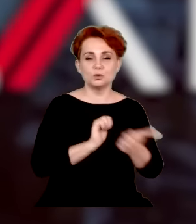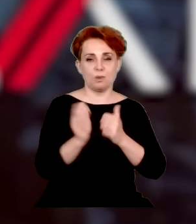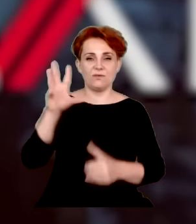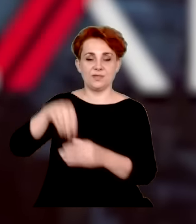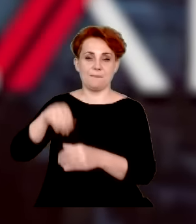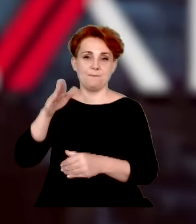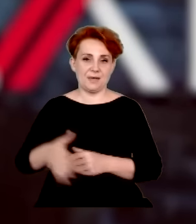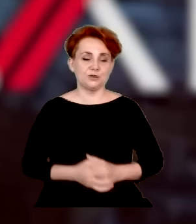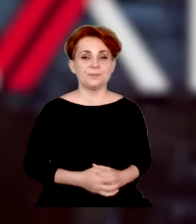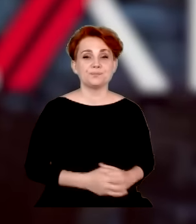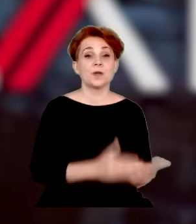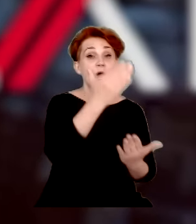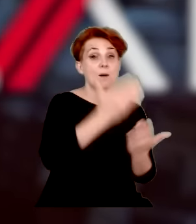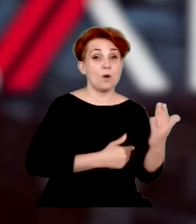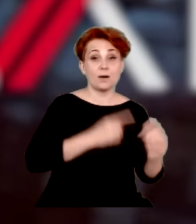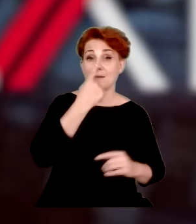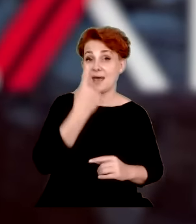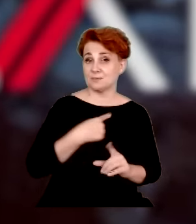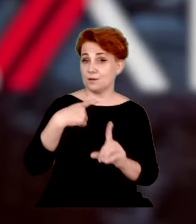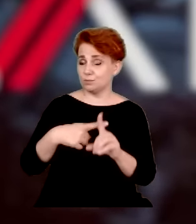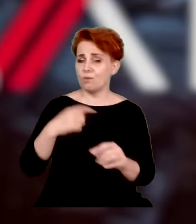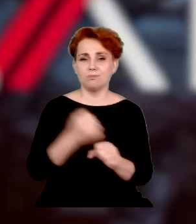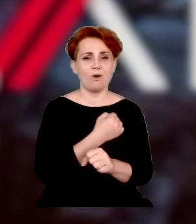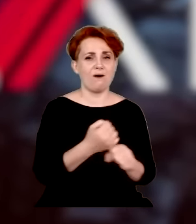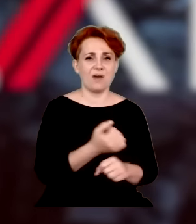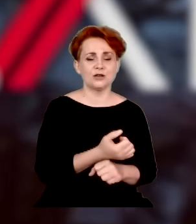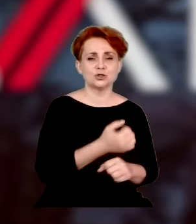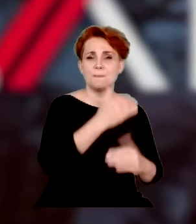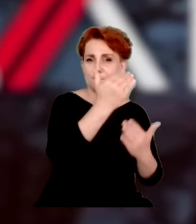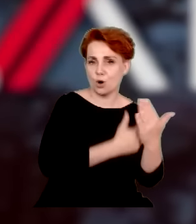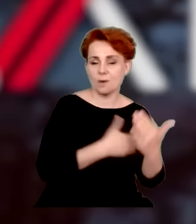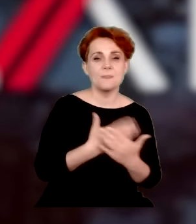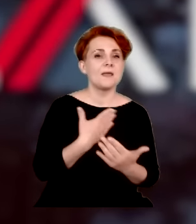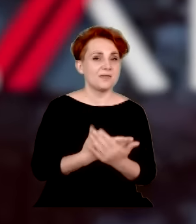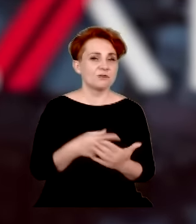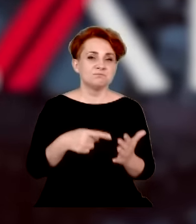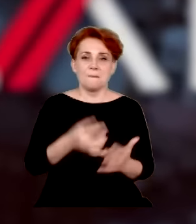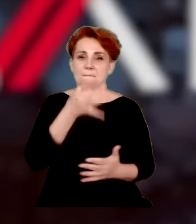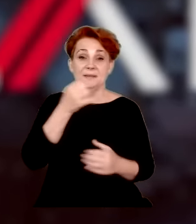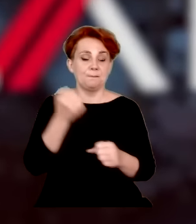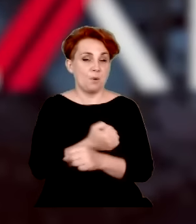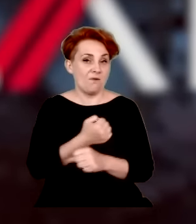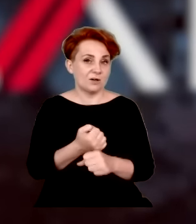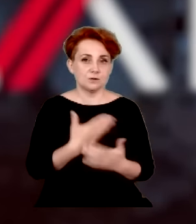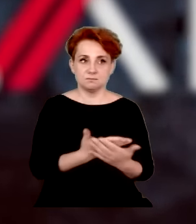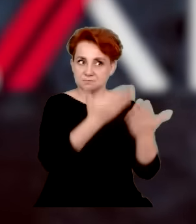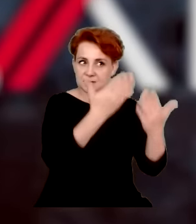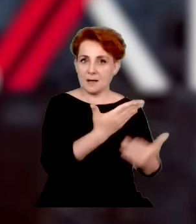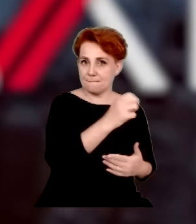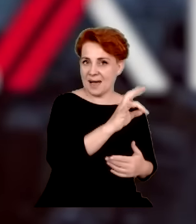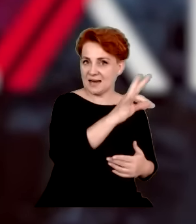to poważny program, który nie boi się stawiać poważnych pytań. A dziś bardzo poważne wydaje się pytanie, czy Marta Lempart ma